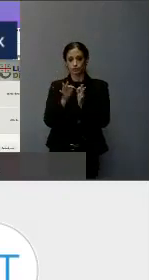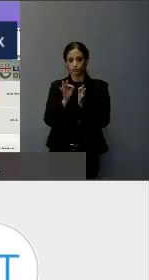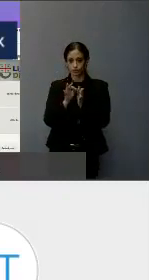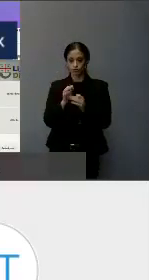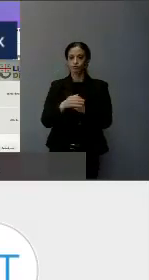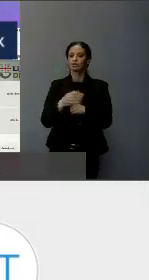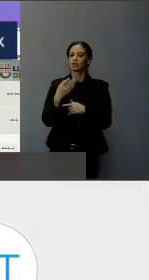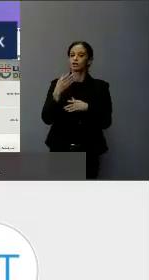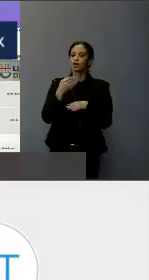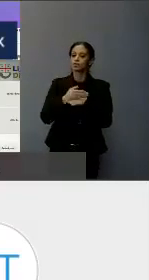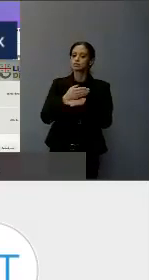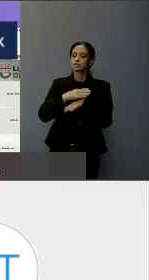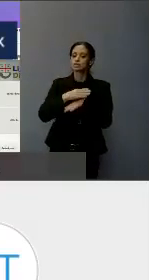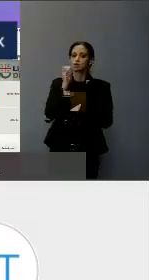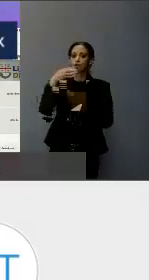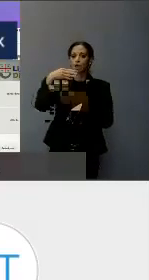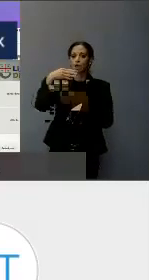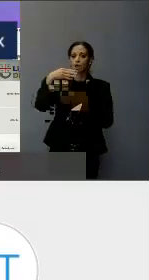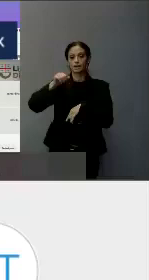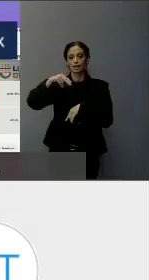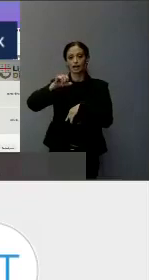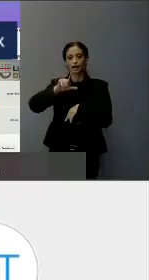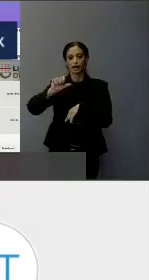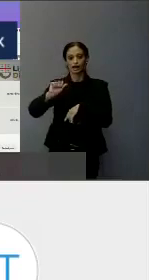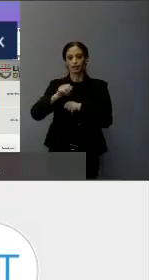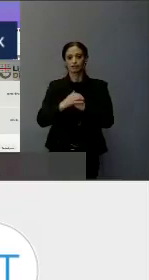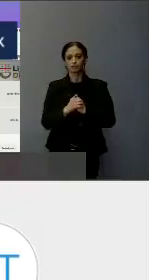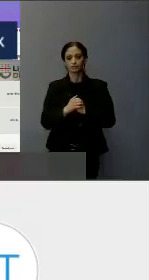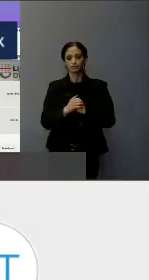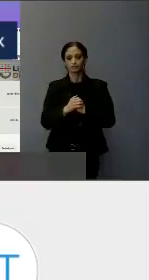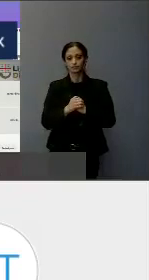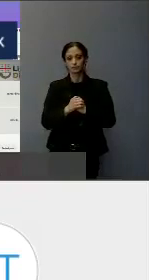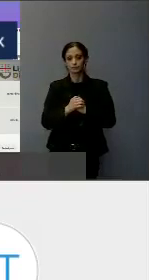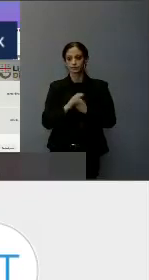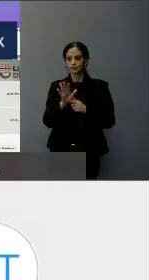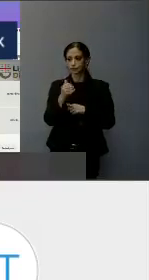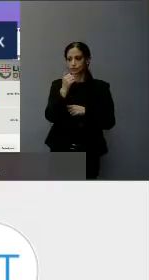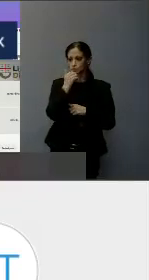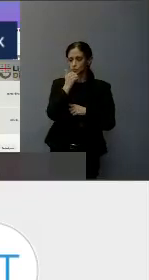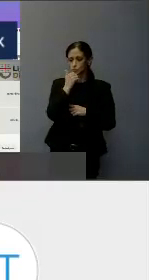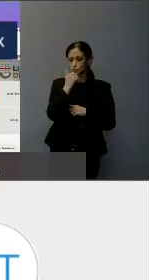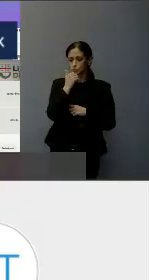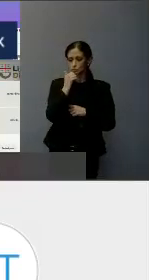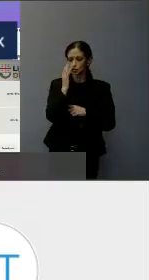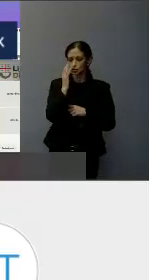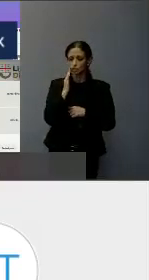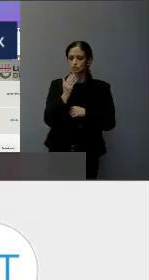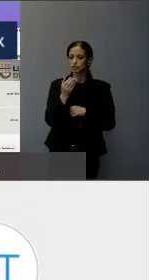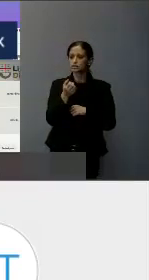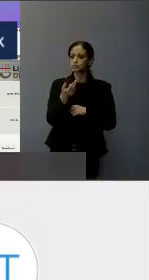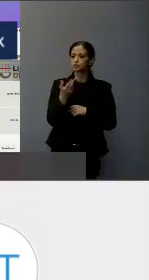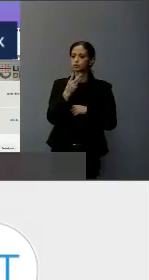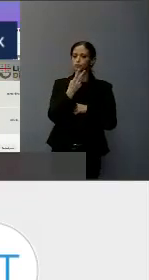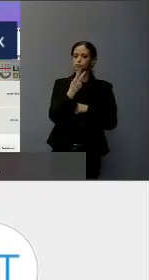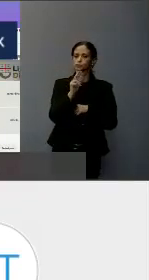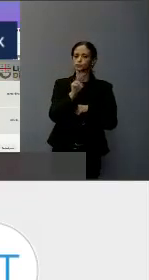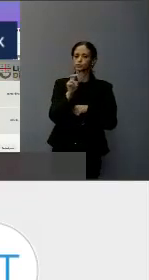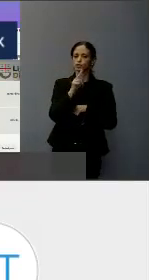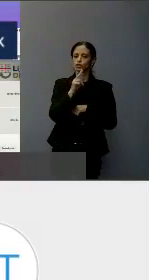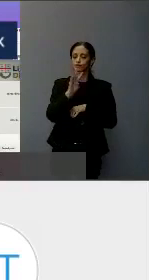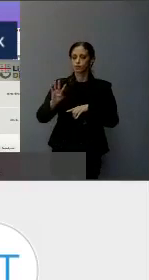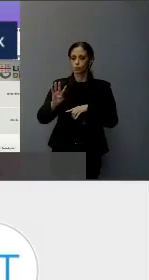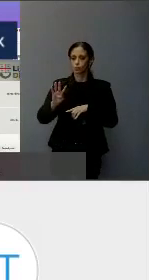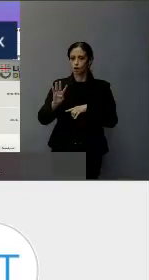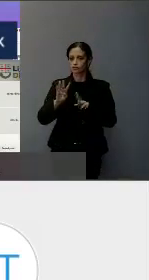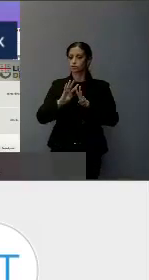consigliere campanella mi scusi mi puoi ripetere il parere della 124 così e le campanelle al